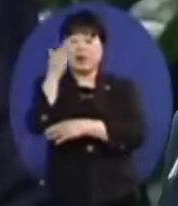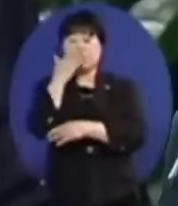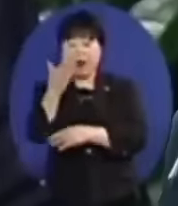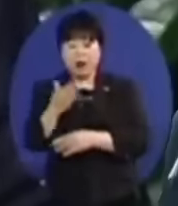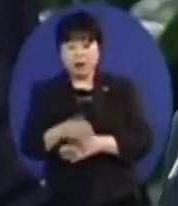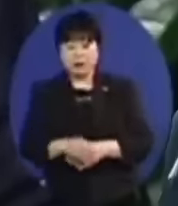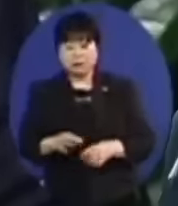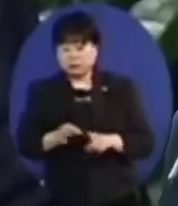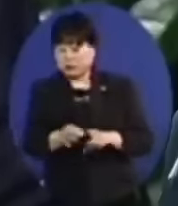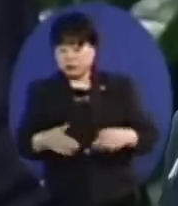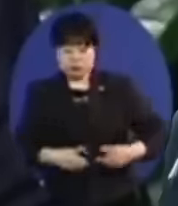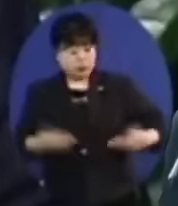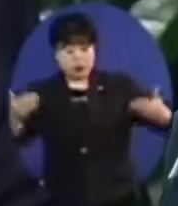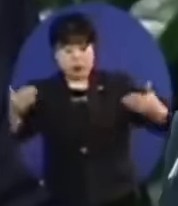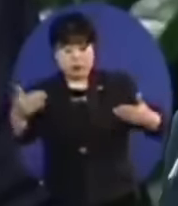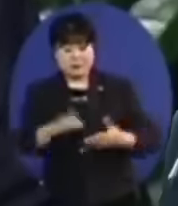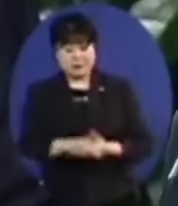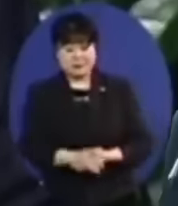무슨 잔소리야?